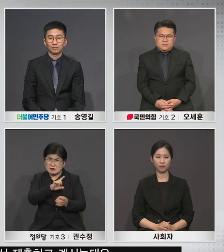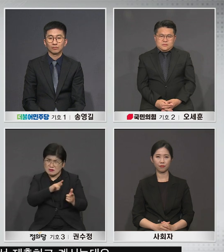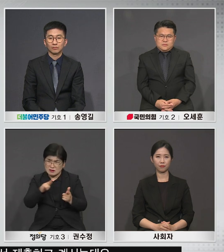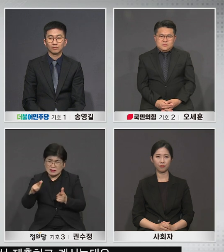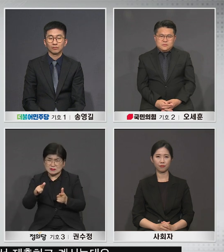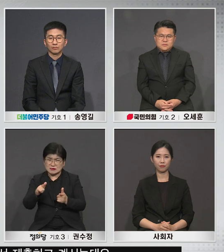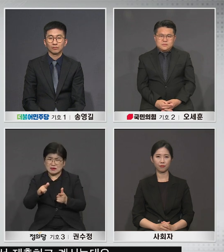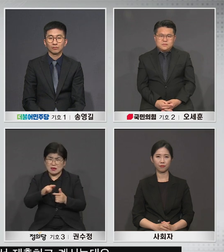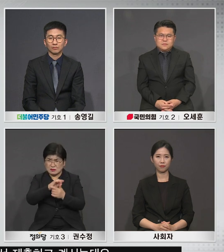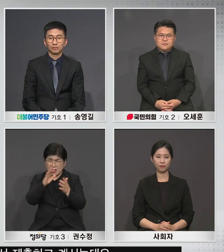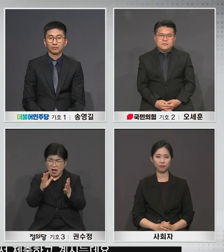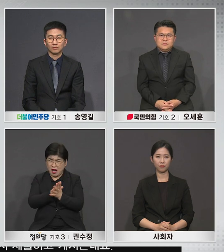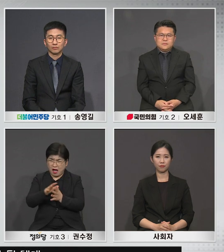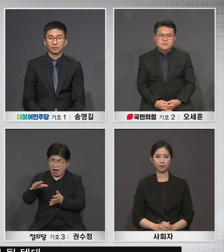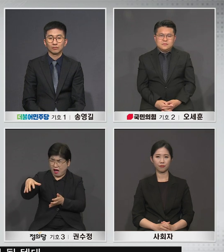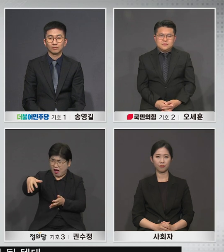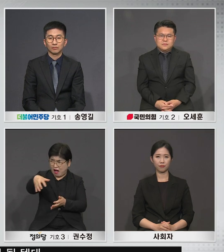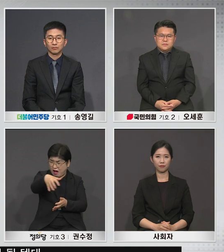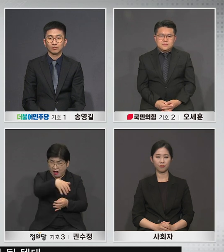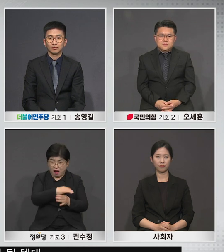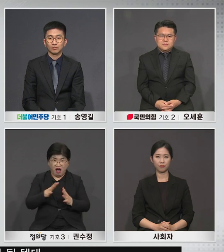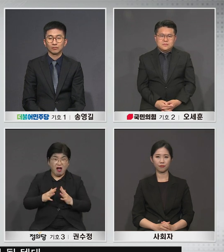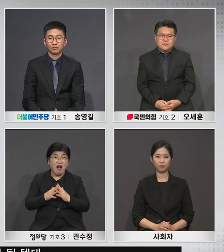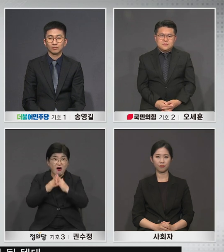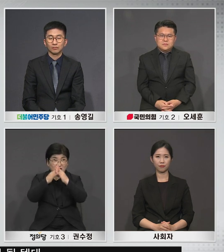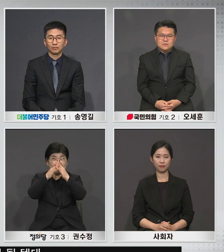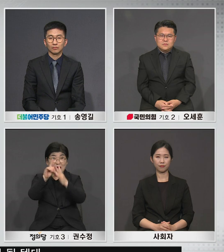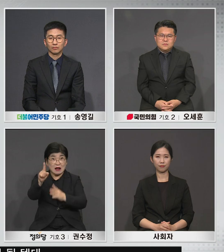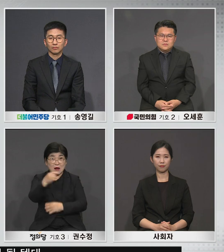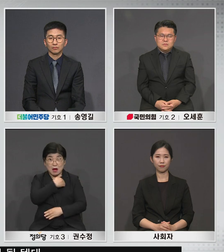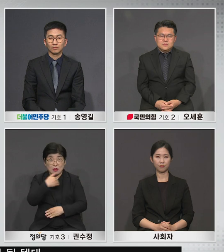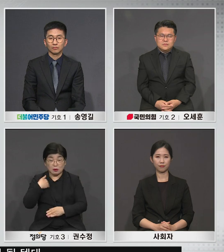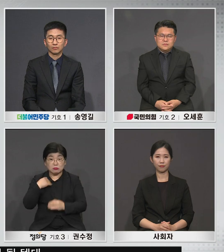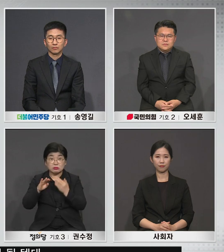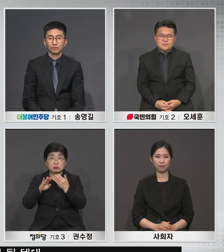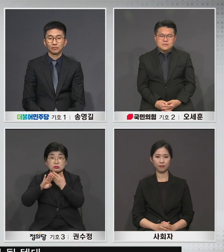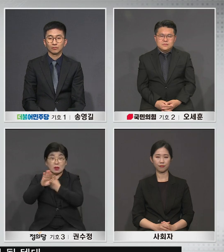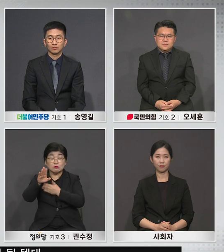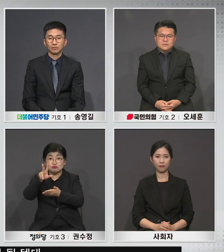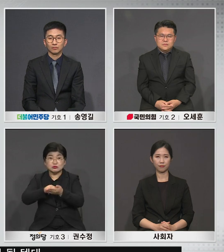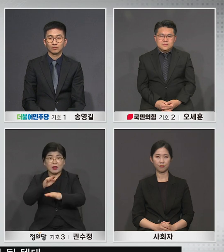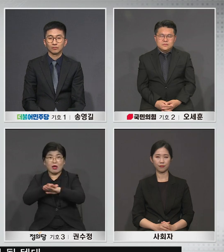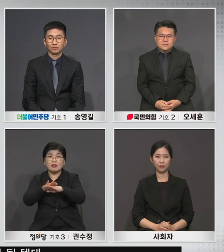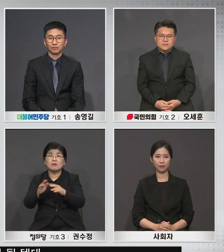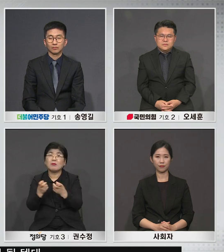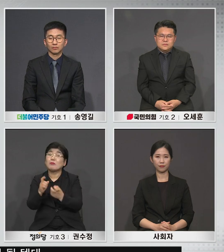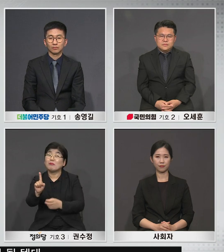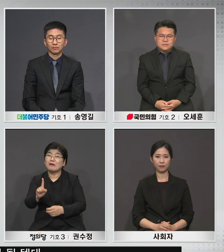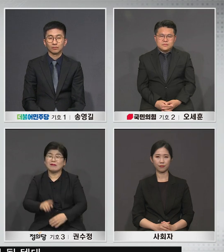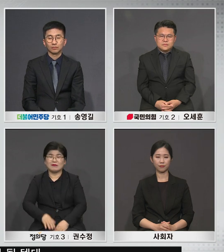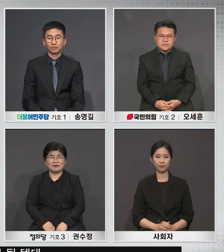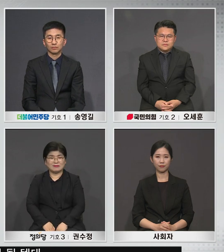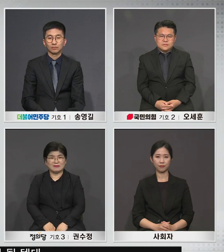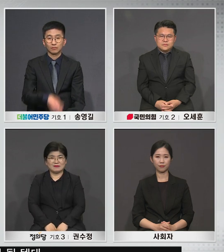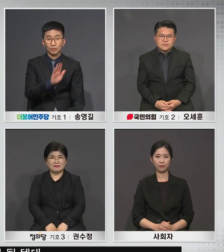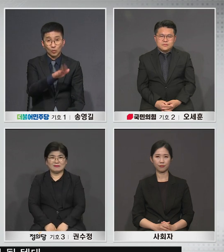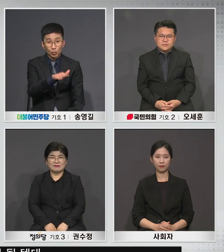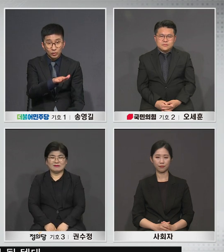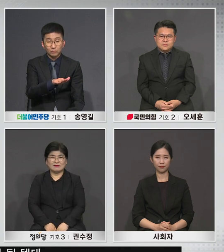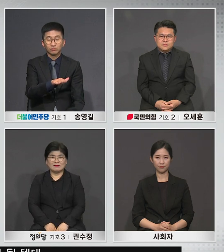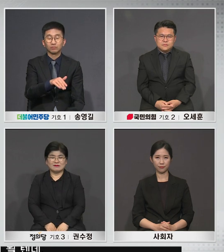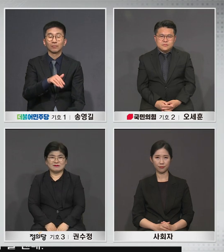짓고 건설하고 이렇게 하면 이 문제를 어떻게 해결하시려고 계속해서 이렇게 몰아가십니까? 일단 제가 오늘도 공약을